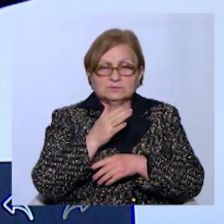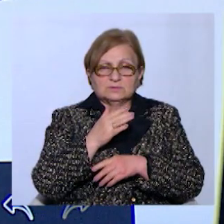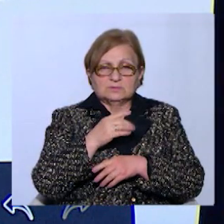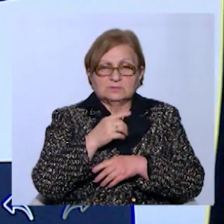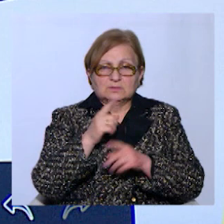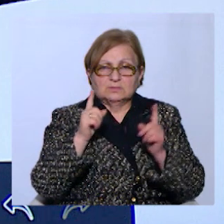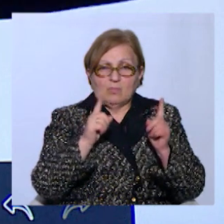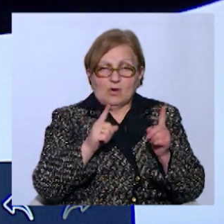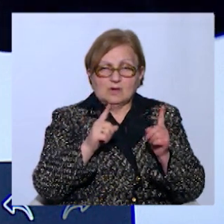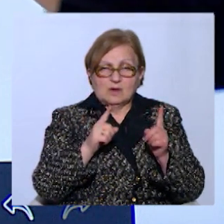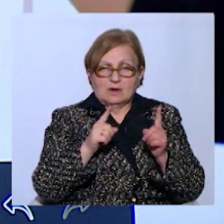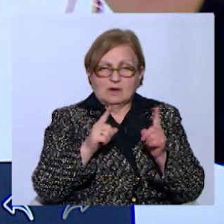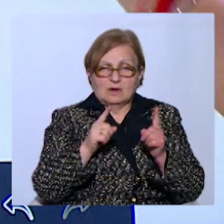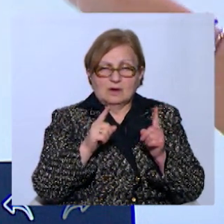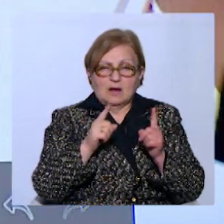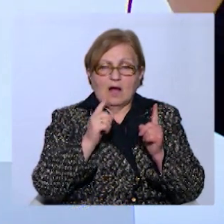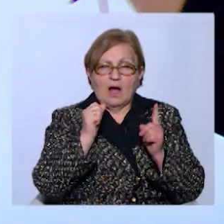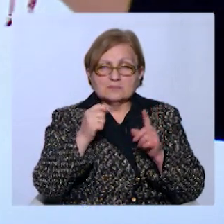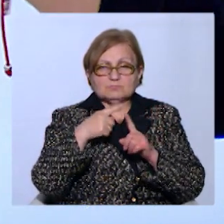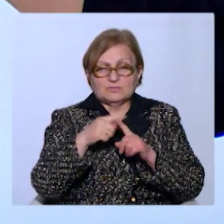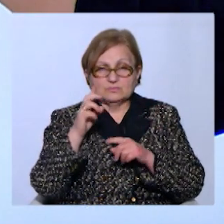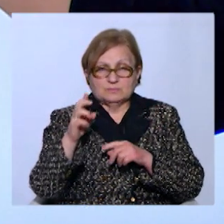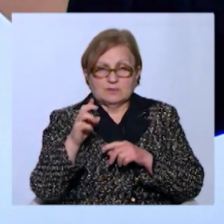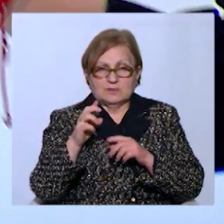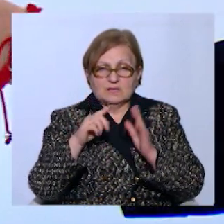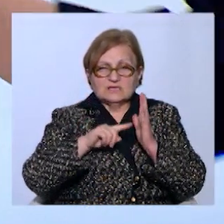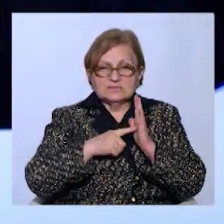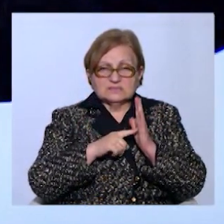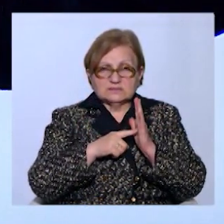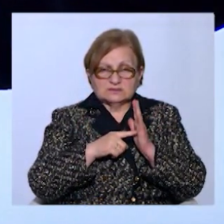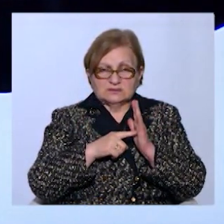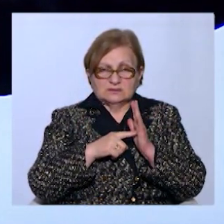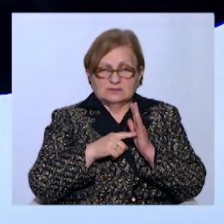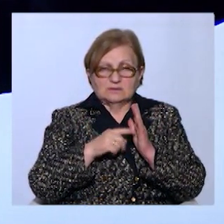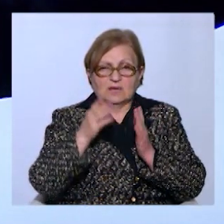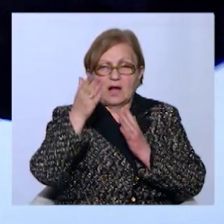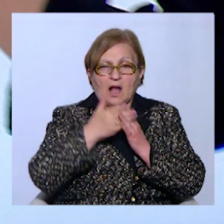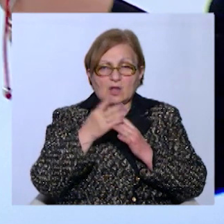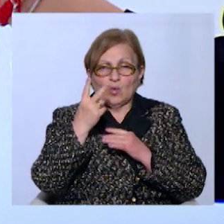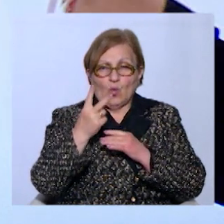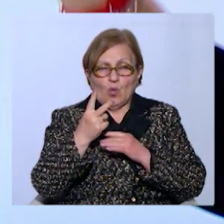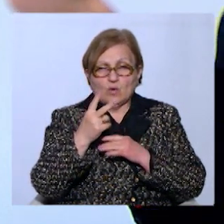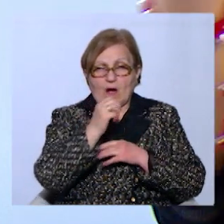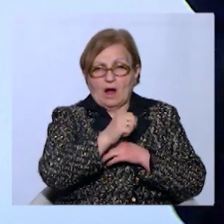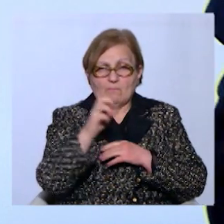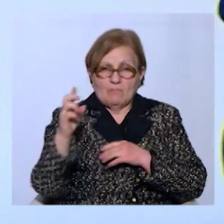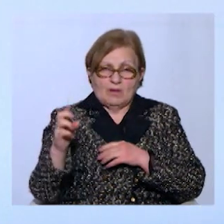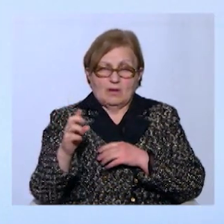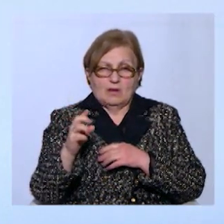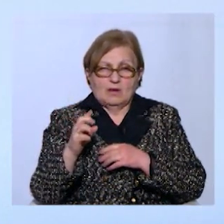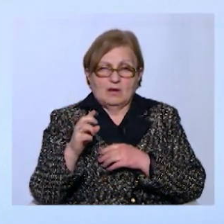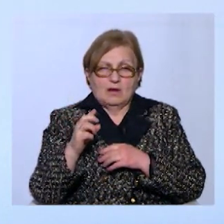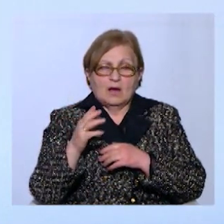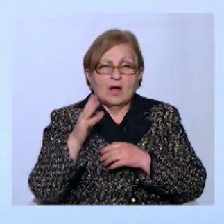თქვა მონაკვეთის სიგრძე არის 100 პლუს b დავსვი წერტილი და მონაკვეთი გაიყო ორ ნაწილად a და b და როდის